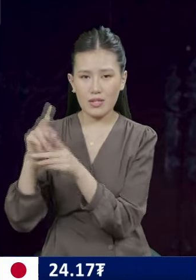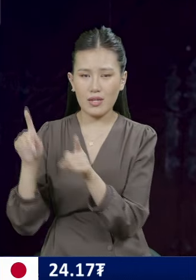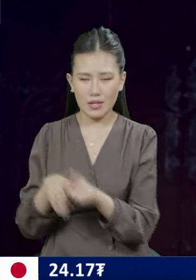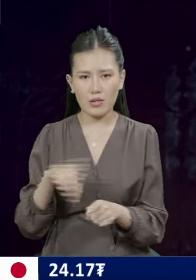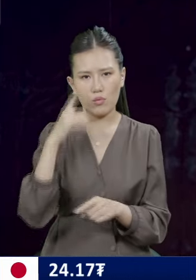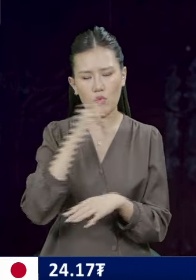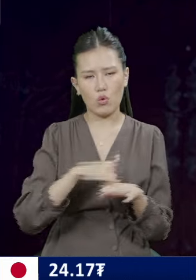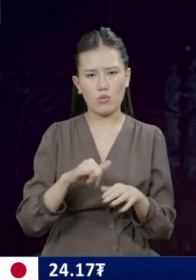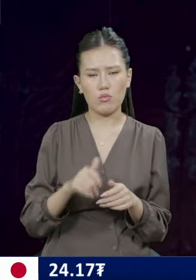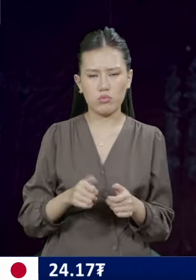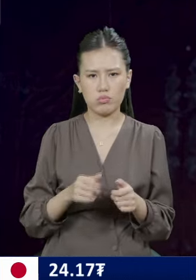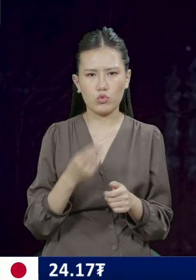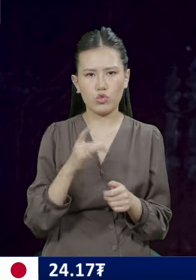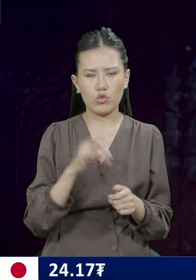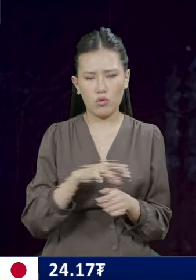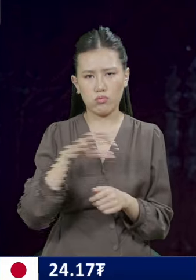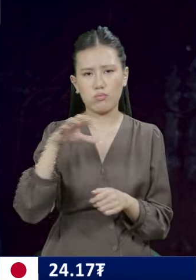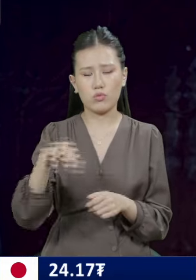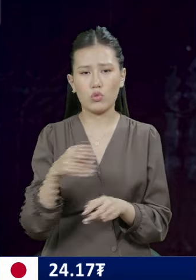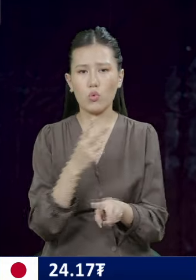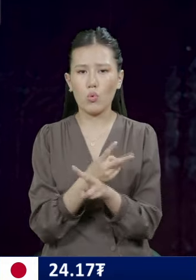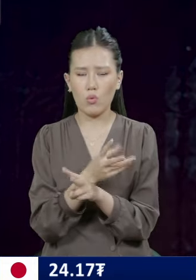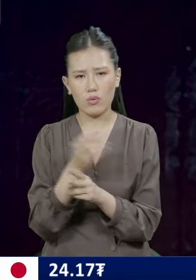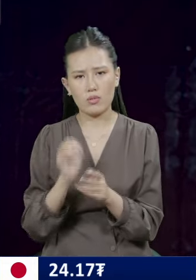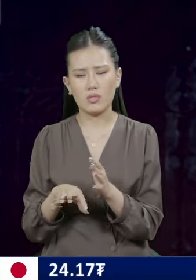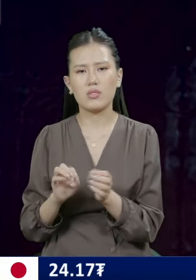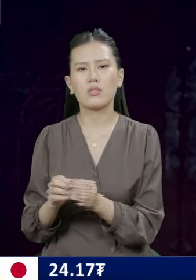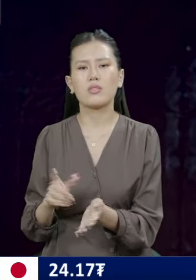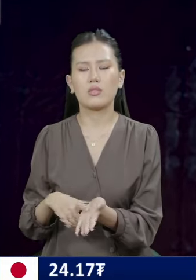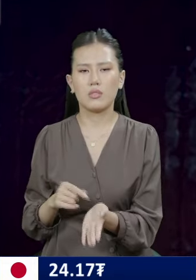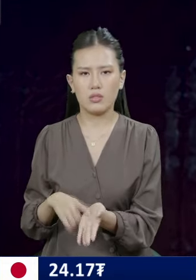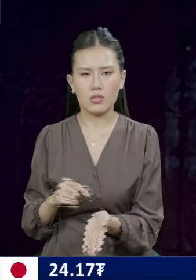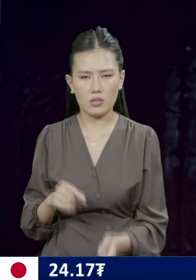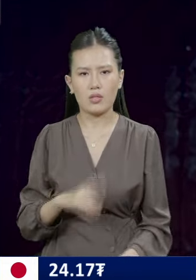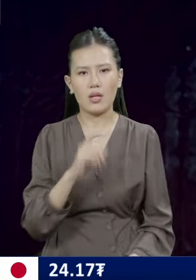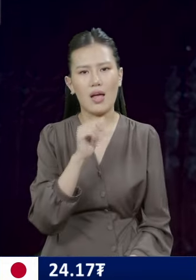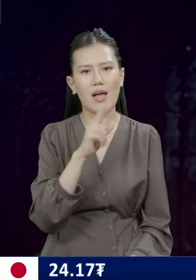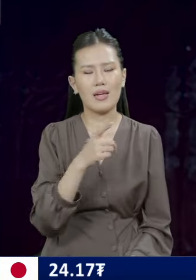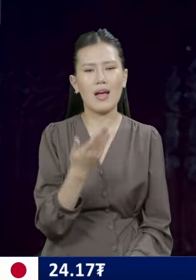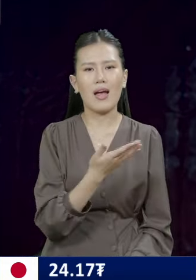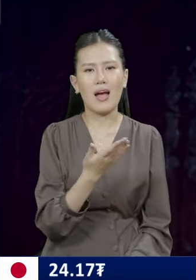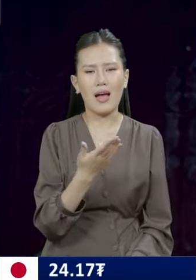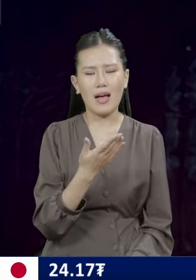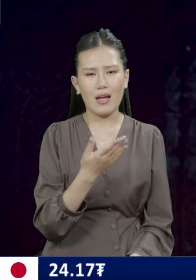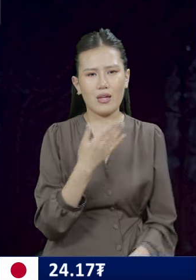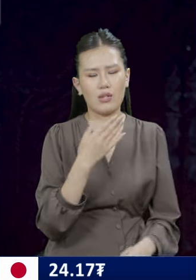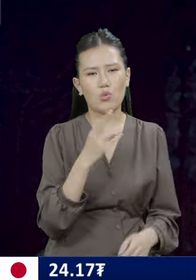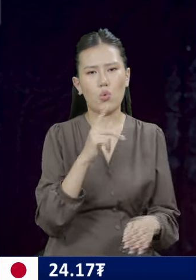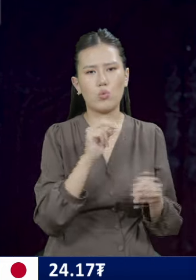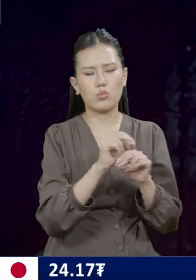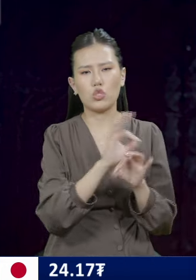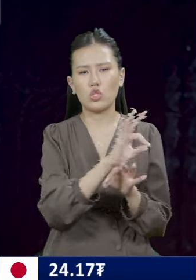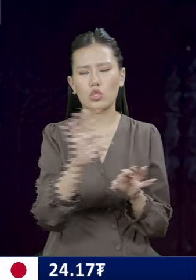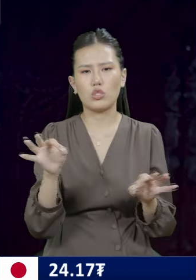орчныг ойлгомжтой болгох энэ технологийн шийдлүүдийг хийя. Ойлгомжгүй хаягжилтаас болоод хин хаягжилтаа хийх юм бэ гэдэг